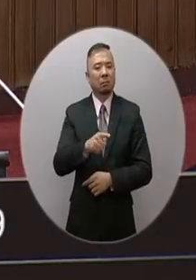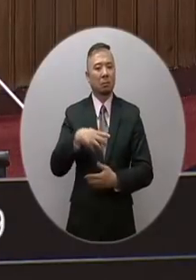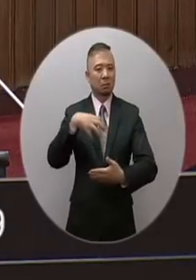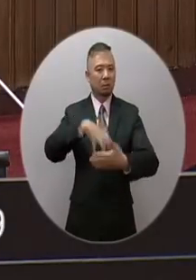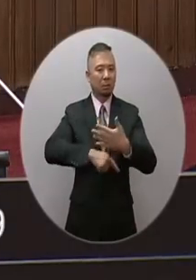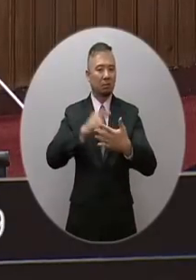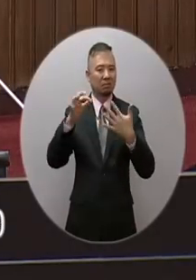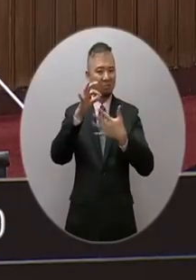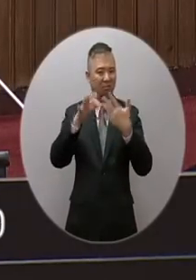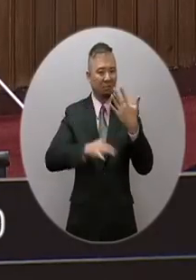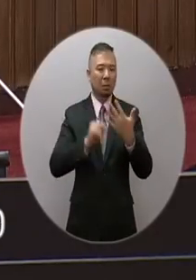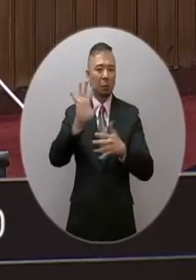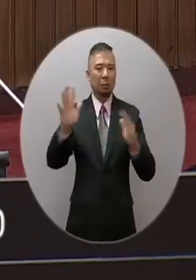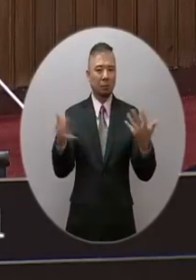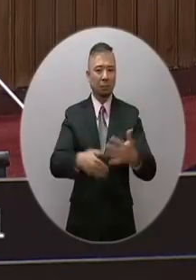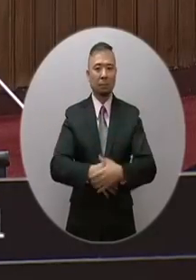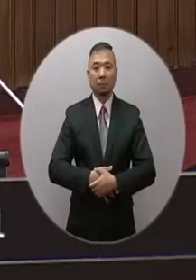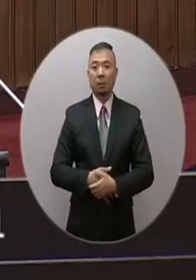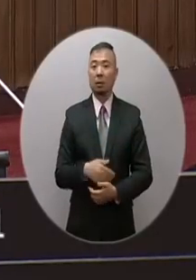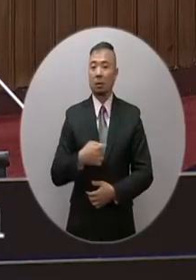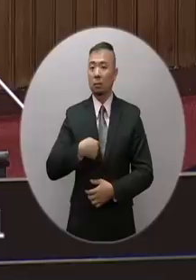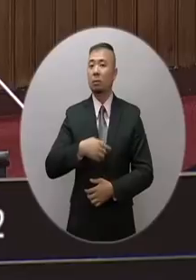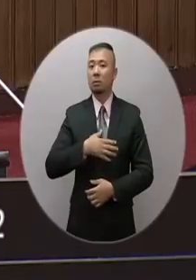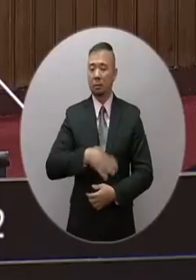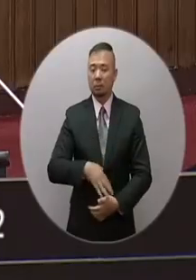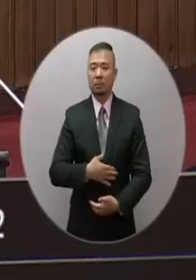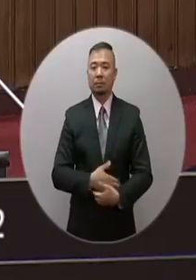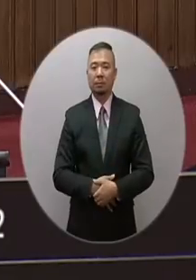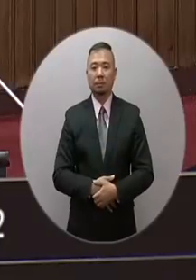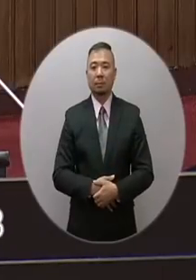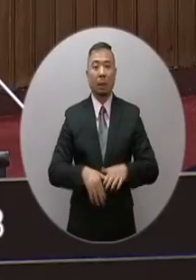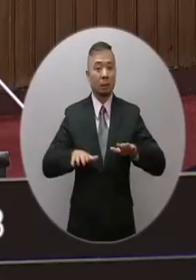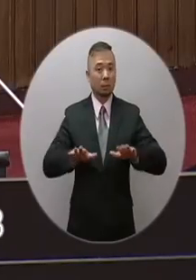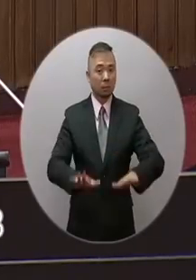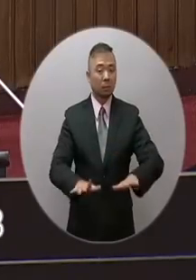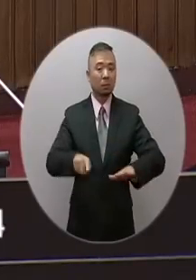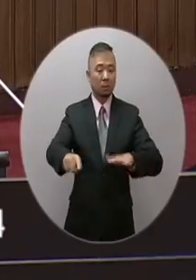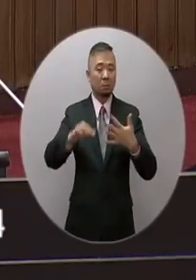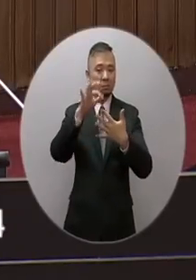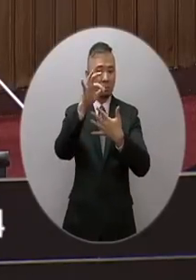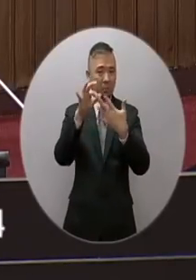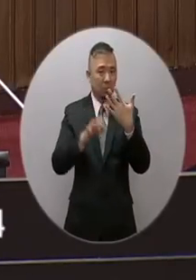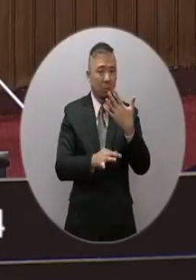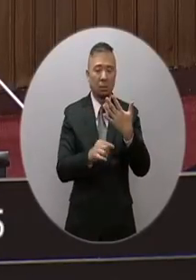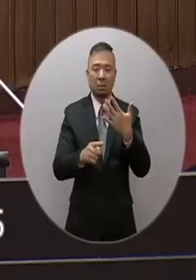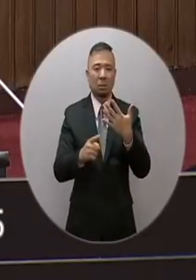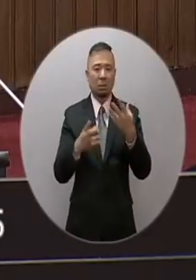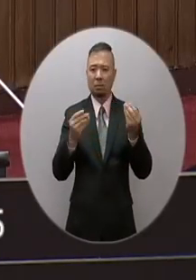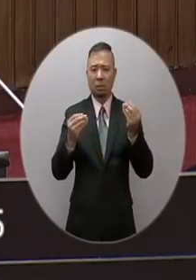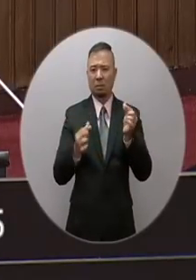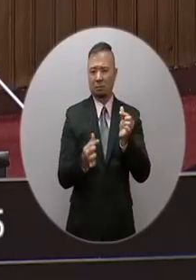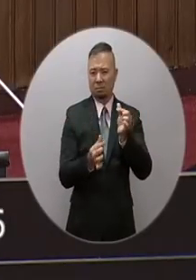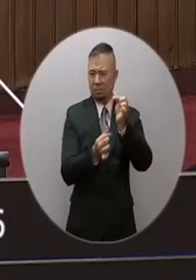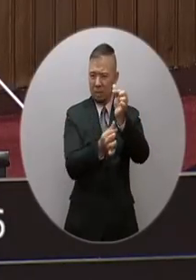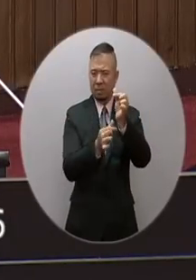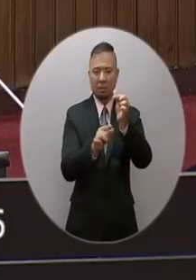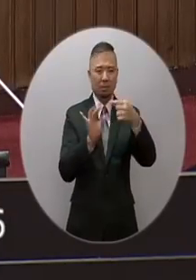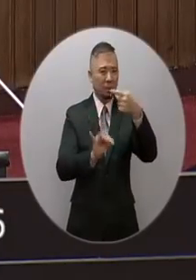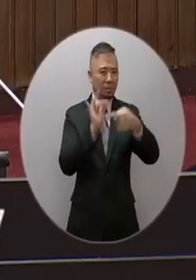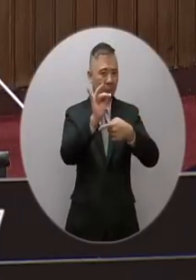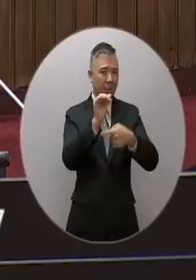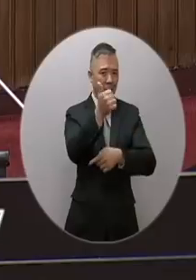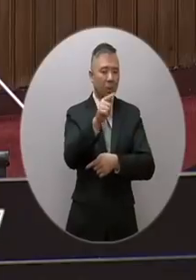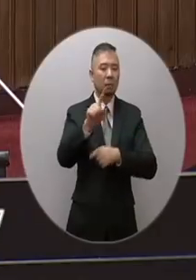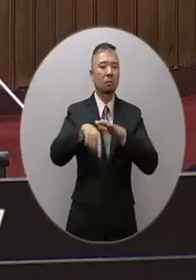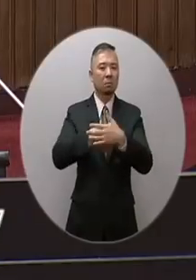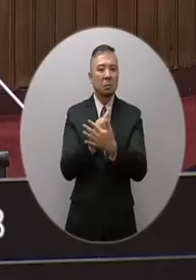然。金平当然知道，宪政体制没有最好的，只有最适合的。毕竟